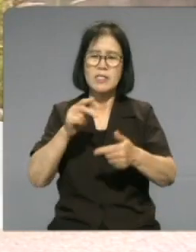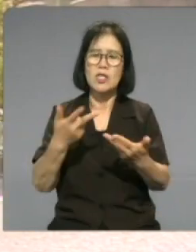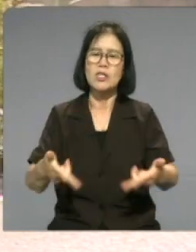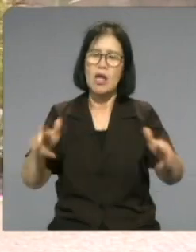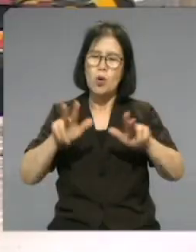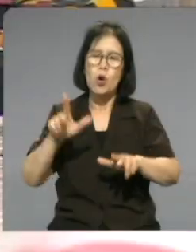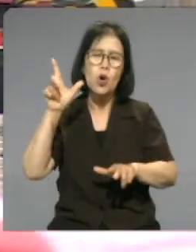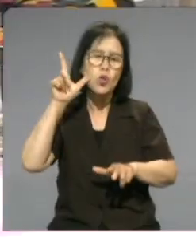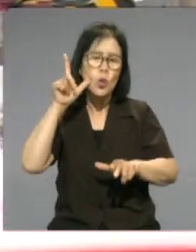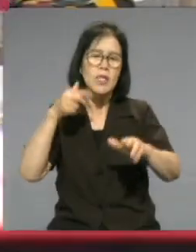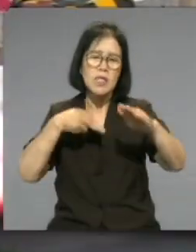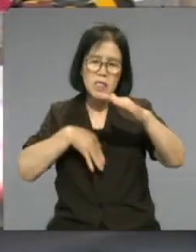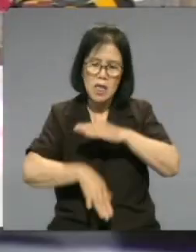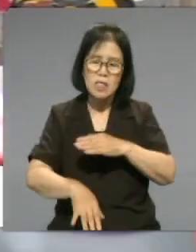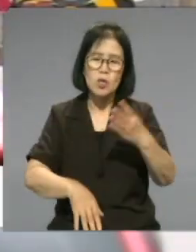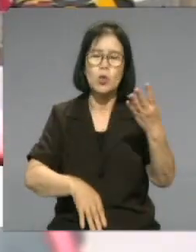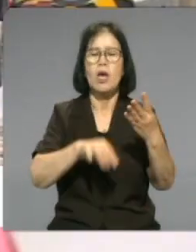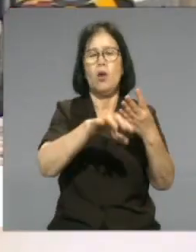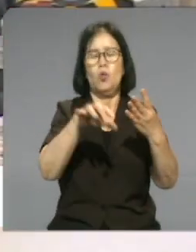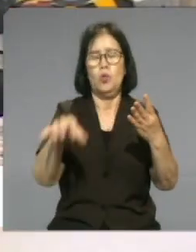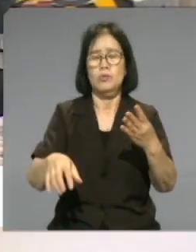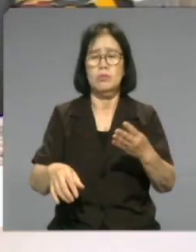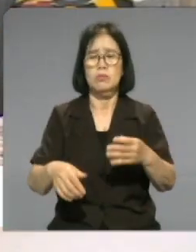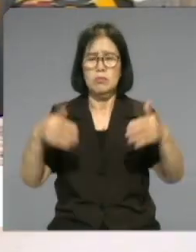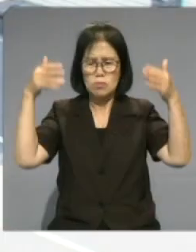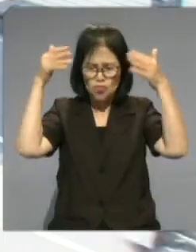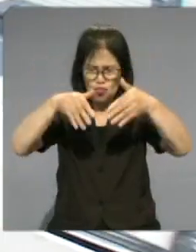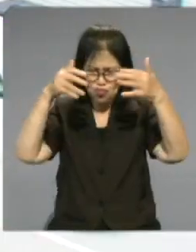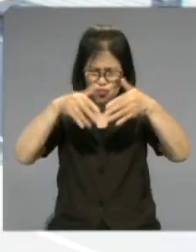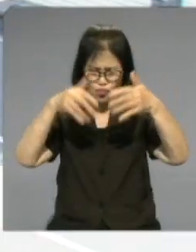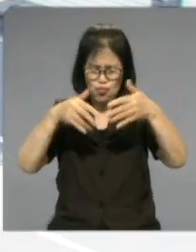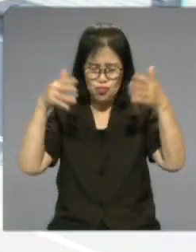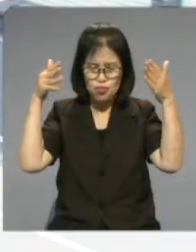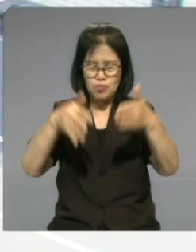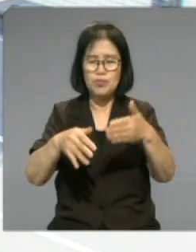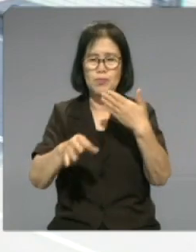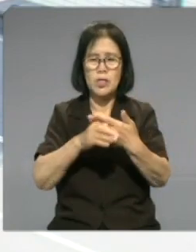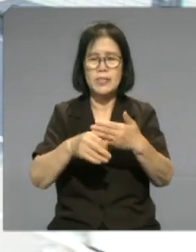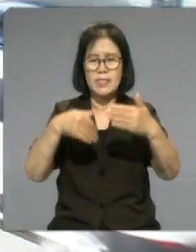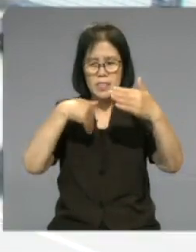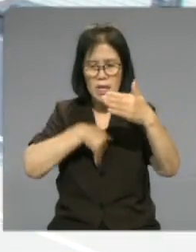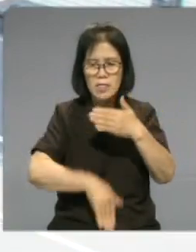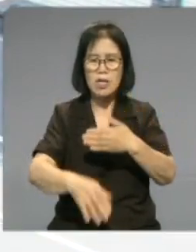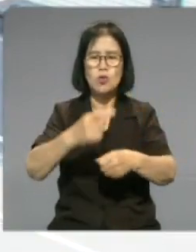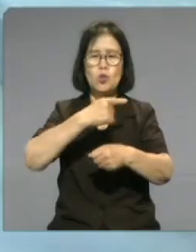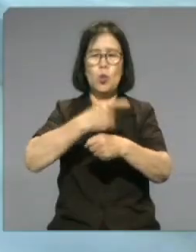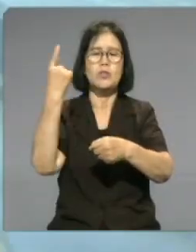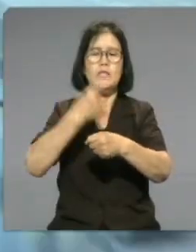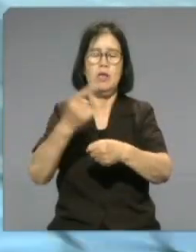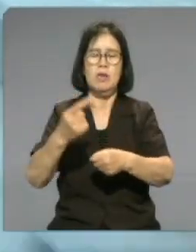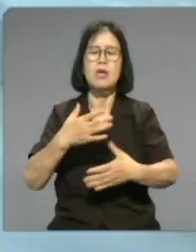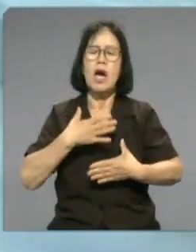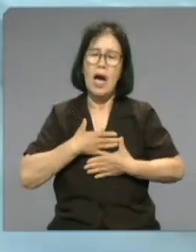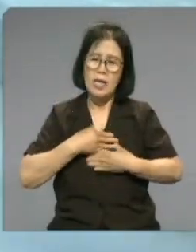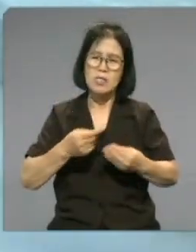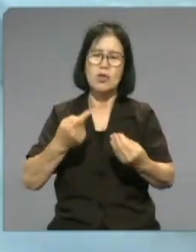지하차도 4곳. 인천시는 집중호우가 내릴 경우 선제적으로 지하차도를 통제하더라도